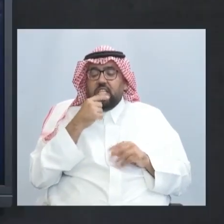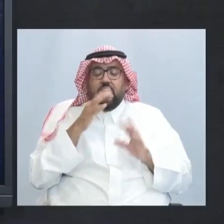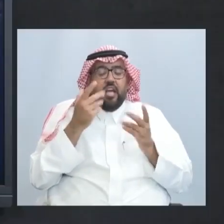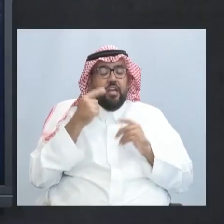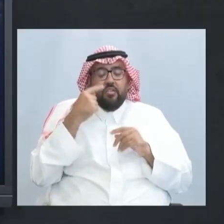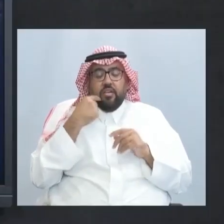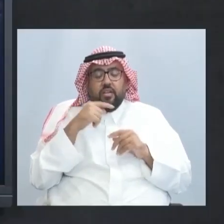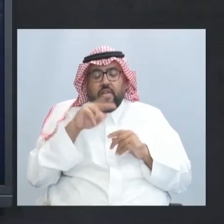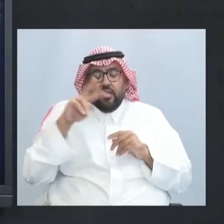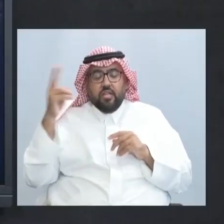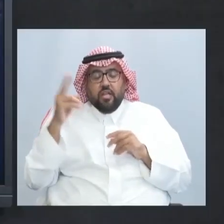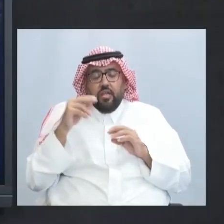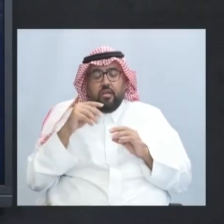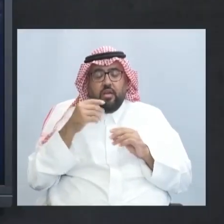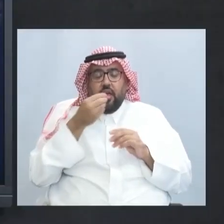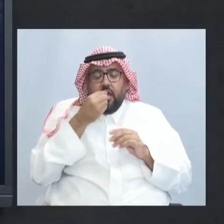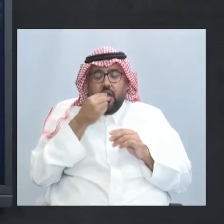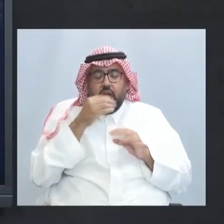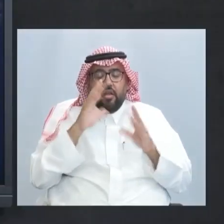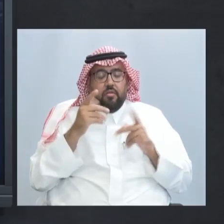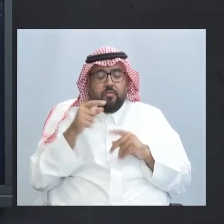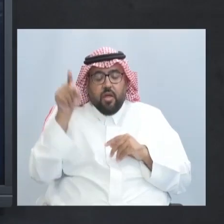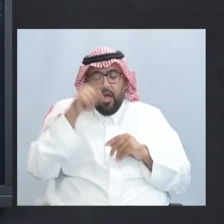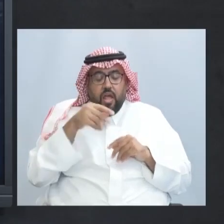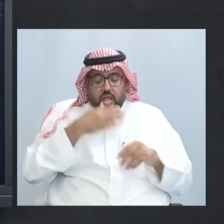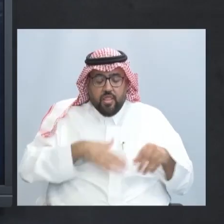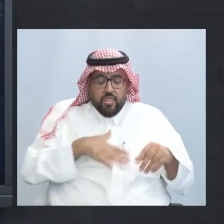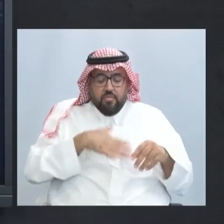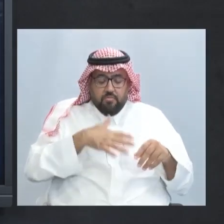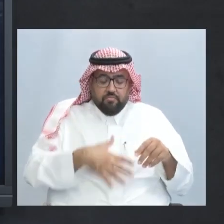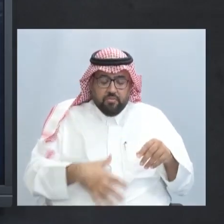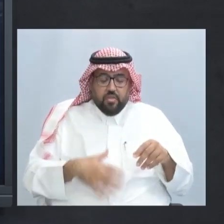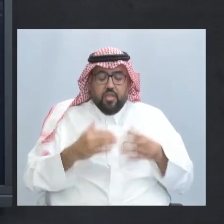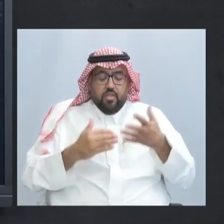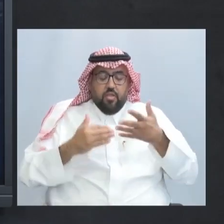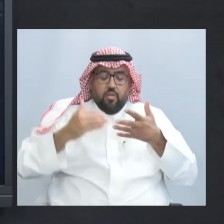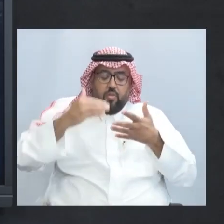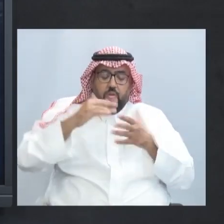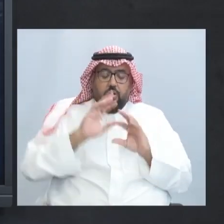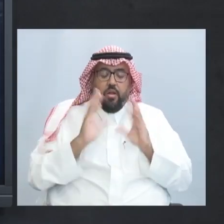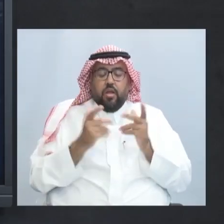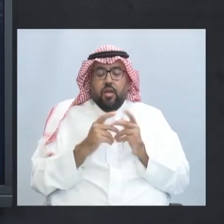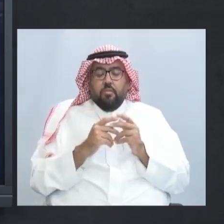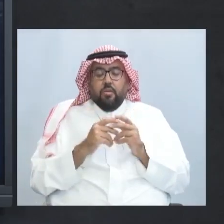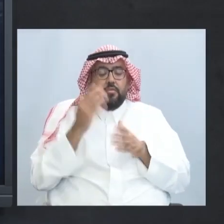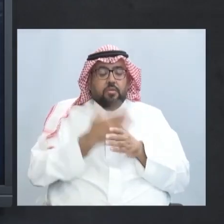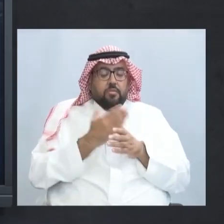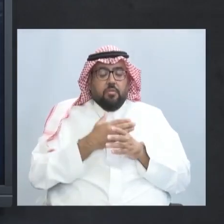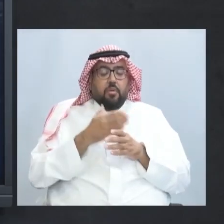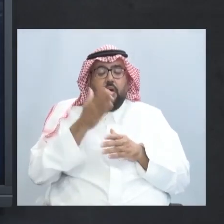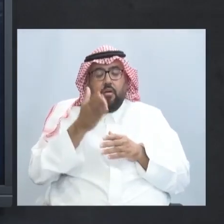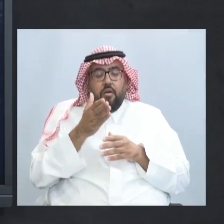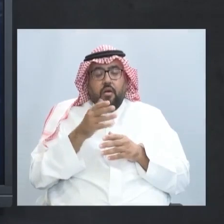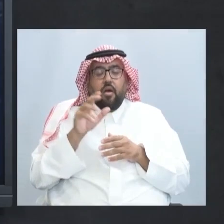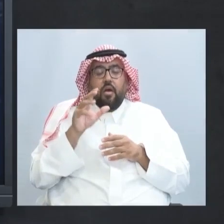كيف تغير حسب نوع الغذاء وايضا الجهاز الهضمي كيف تغير وتطور وتكيف بسبب وجود